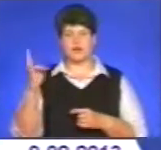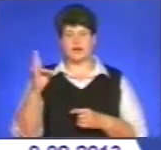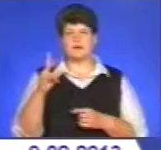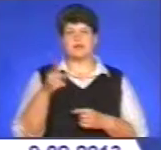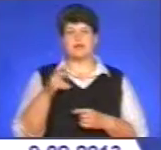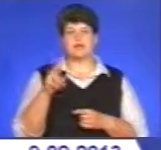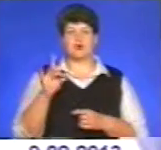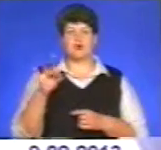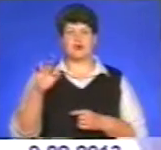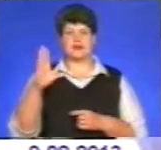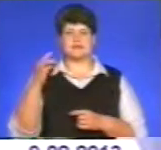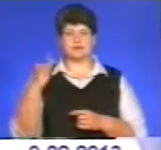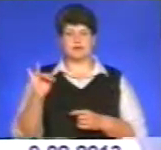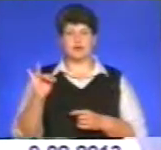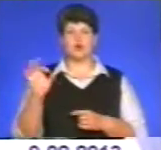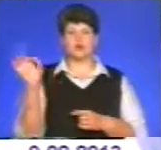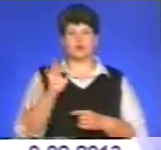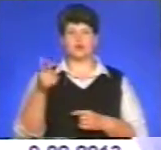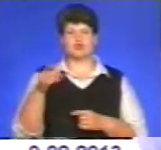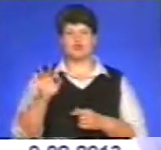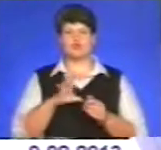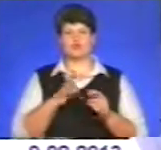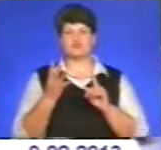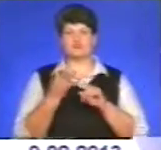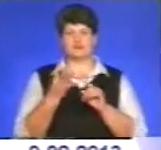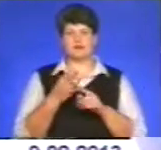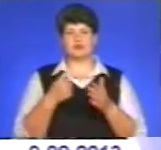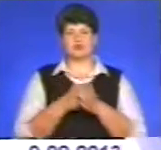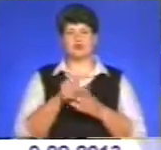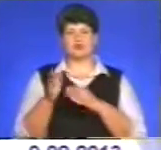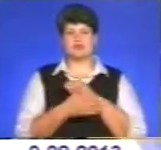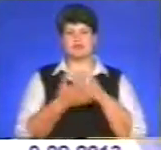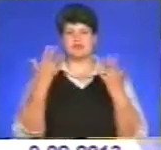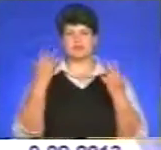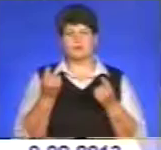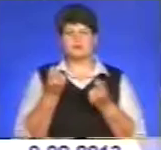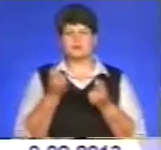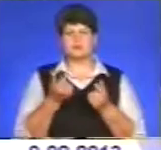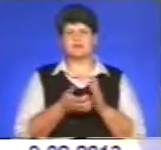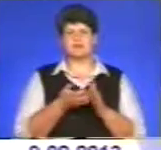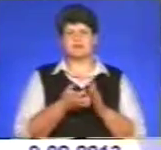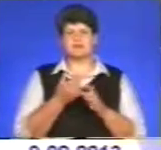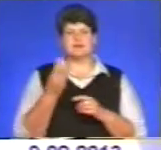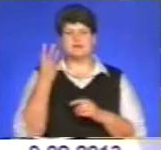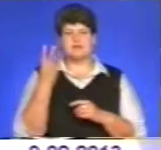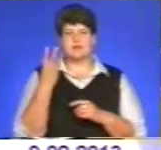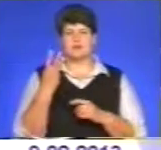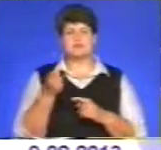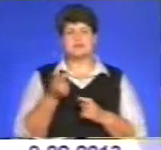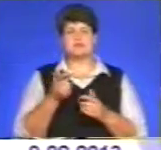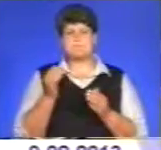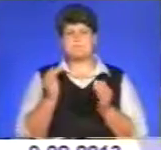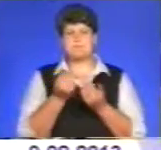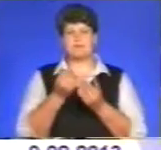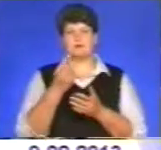Ровецький. Олександр Гончаренко був 4-м до останнього дня, йому чуть-чуть не вистачило до 3-го, і вони дуже з мінімальною перевагою,